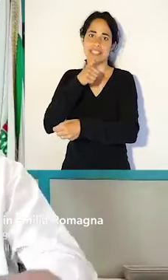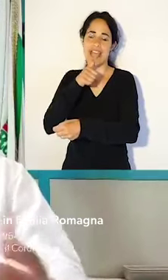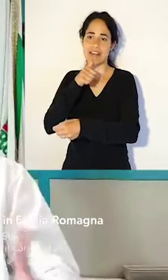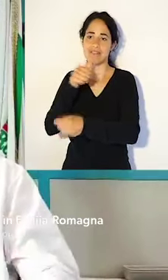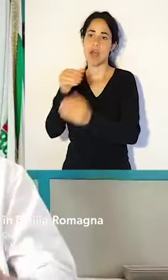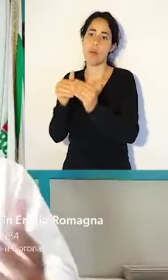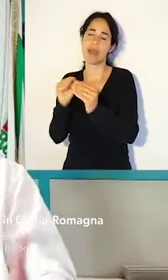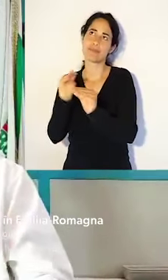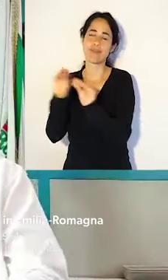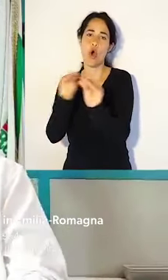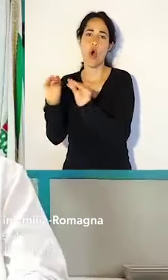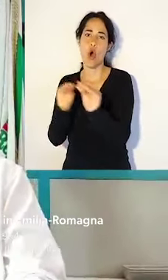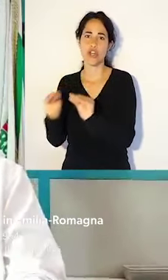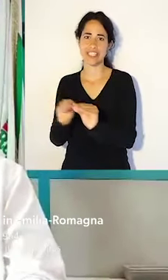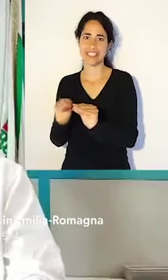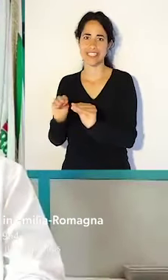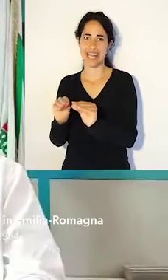diciamo così,